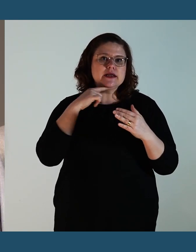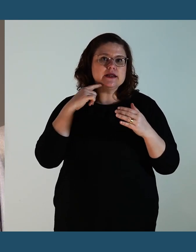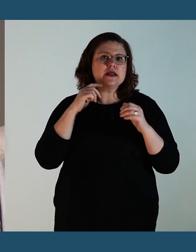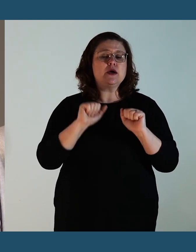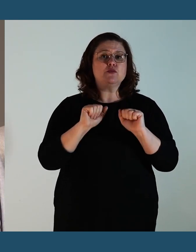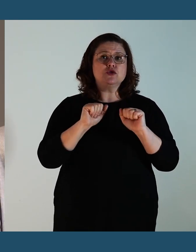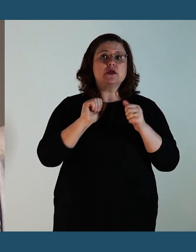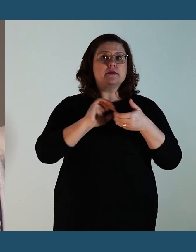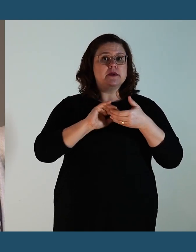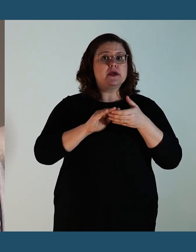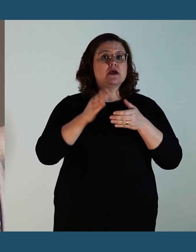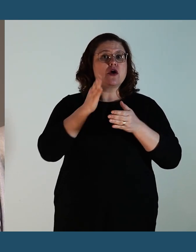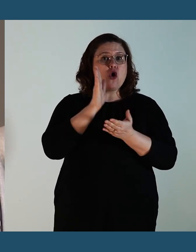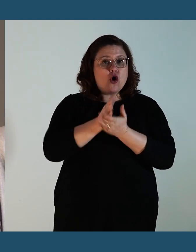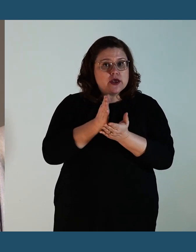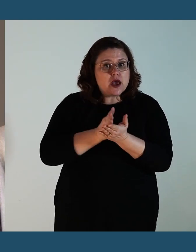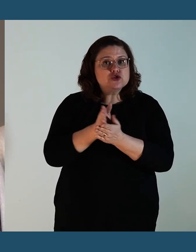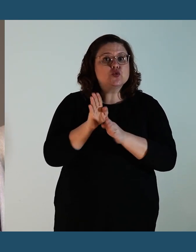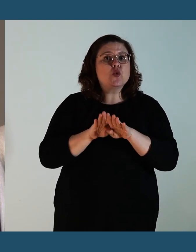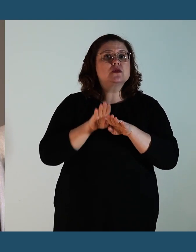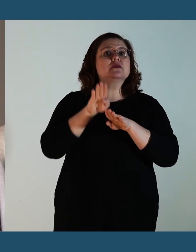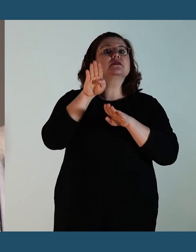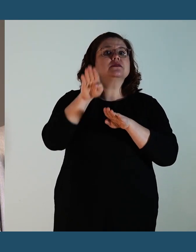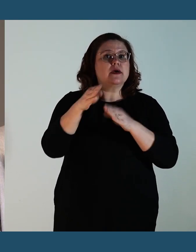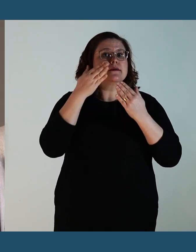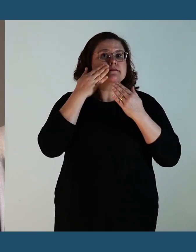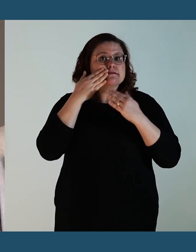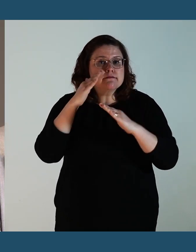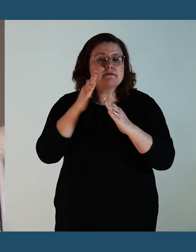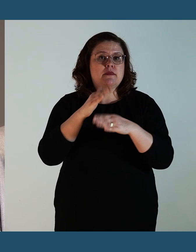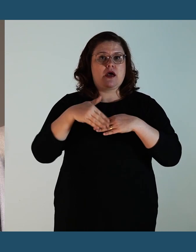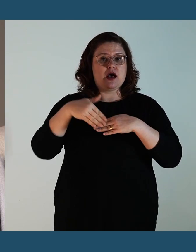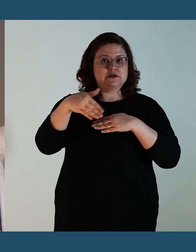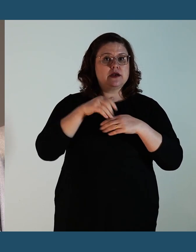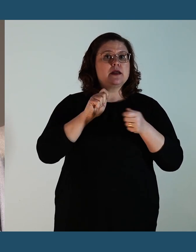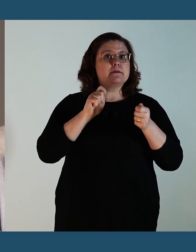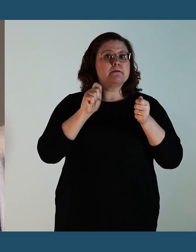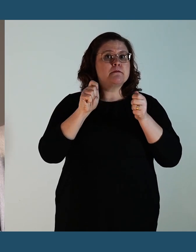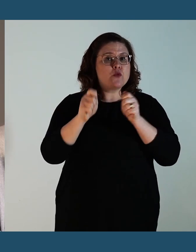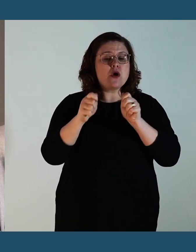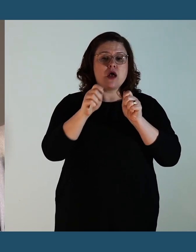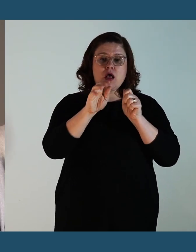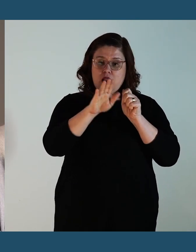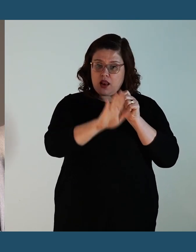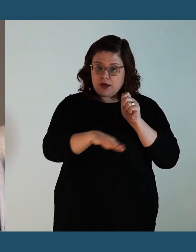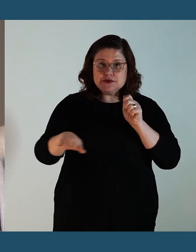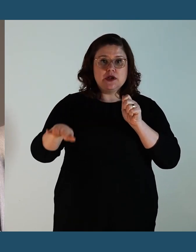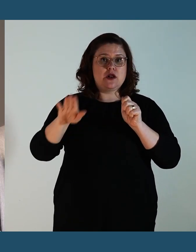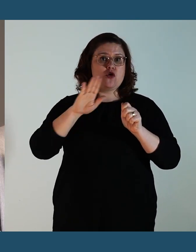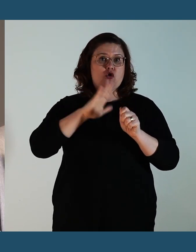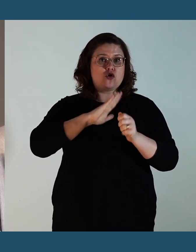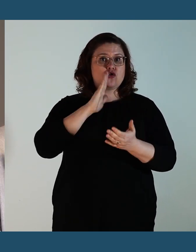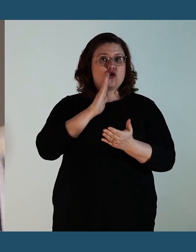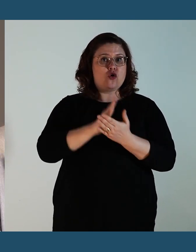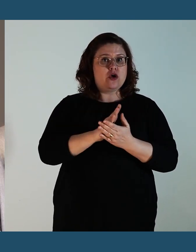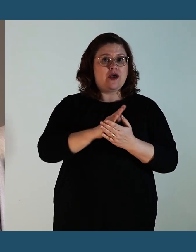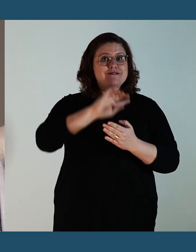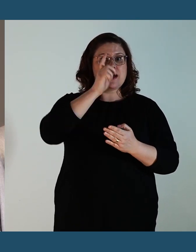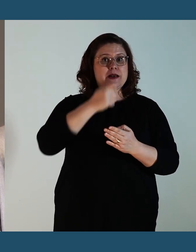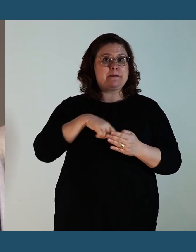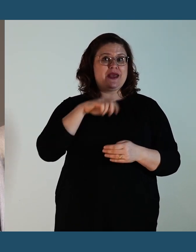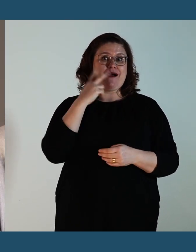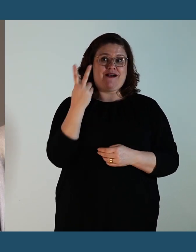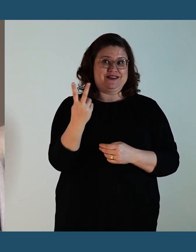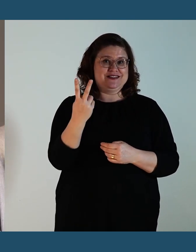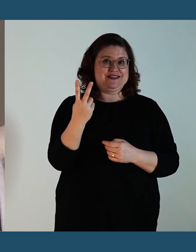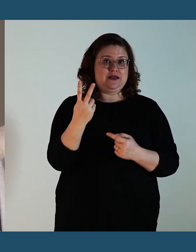kuitenkin ehdottomasti niin kuin askel oikeaan suuntaan, että se ohjaa asenteita siihen suuntaan, että lapsilla on myös se toinen vanhempi,